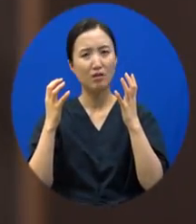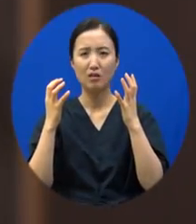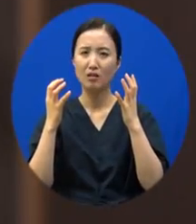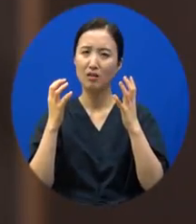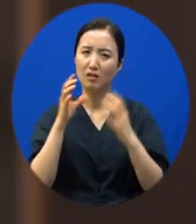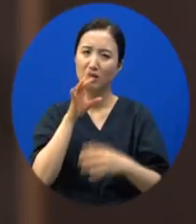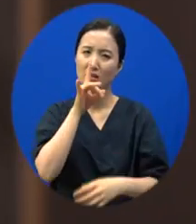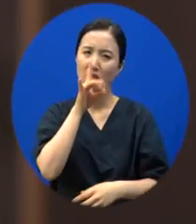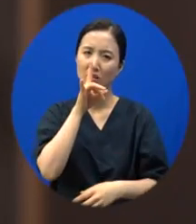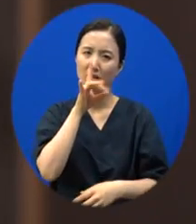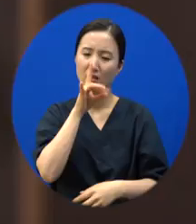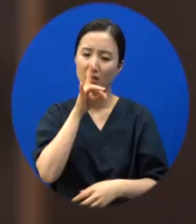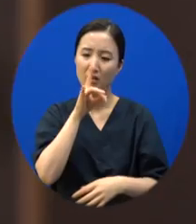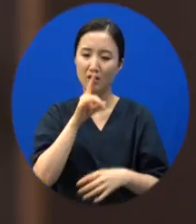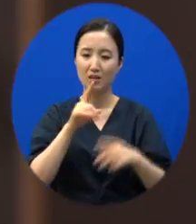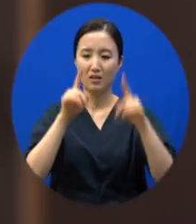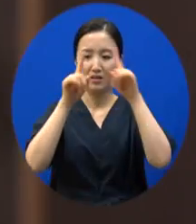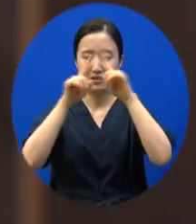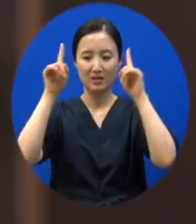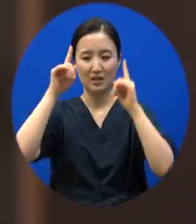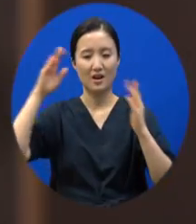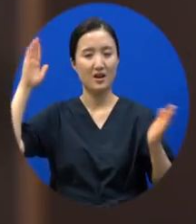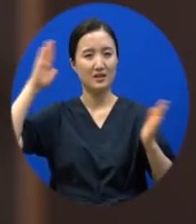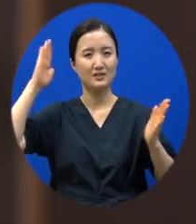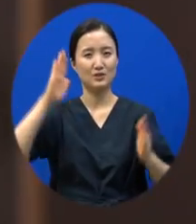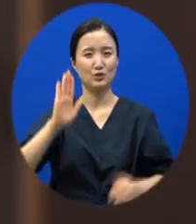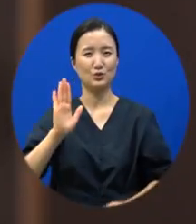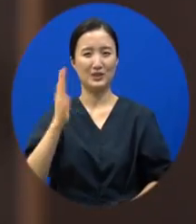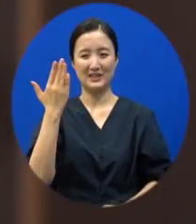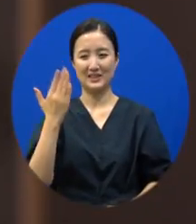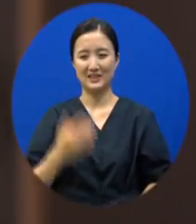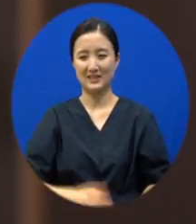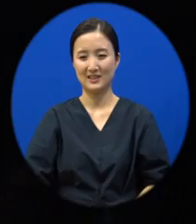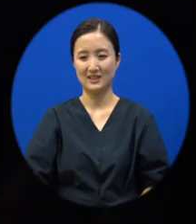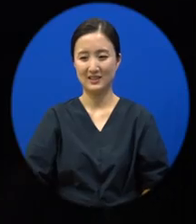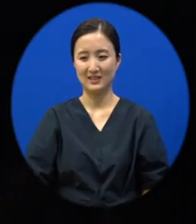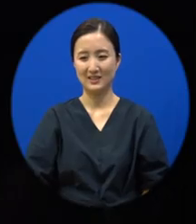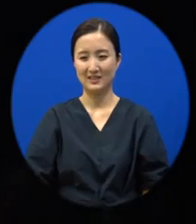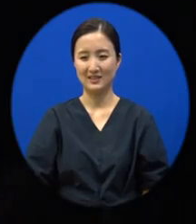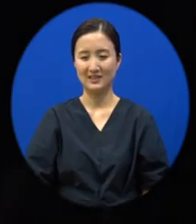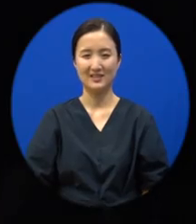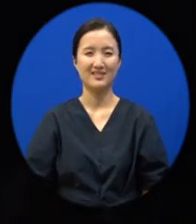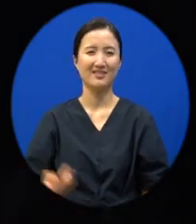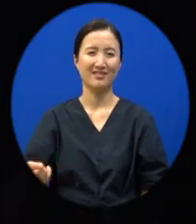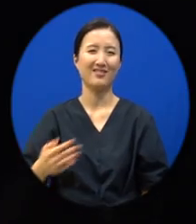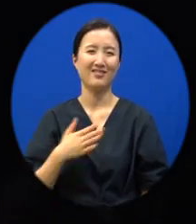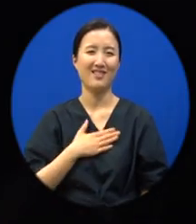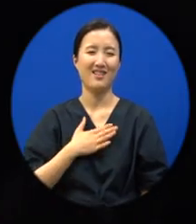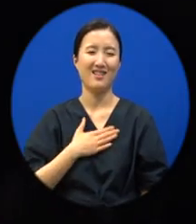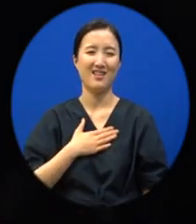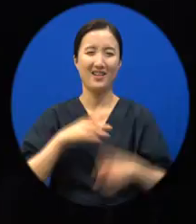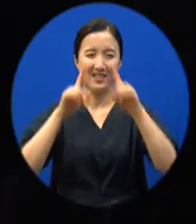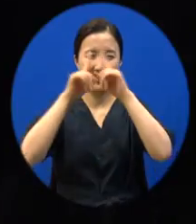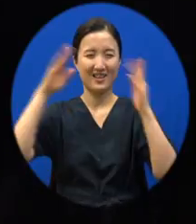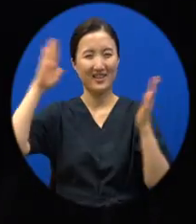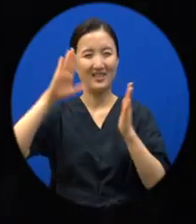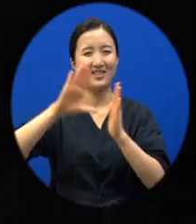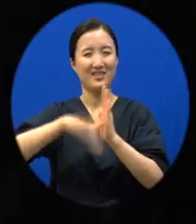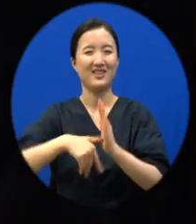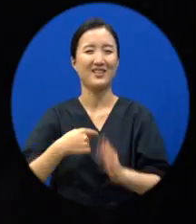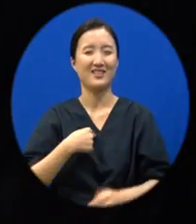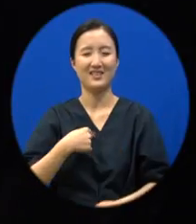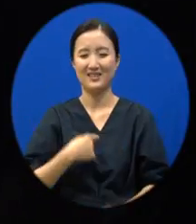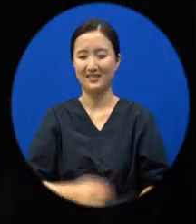아닌 것 같은데 하면서 대학생이 됐습니다. 네, 저의 대학생 때